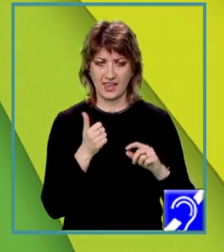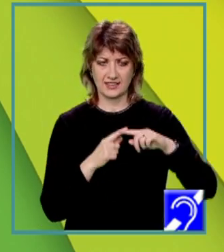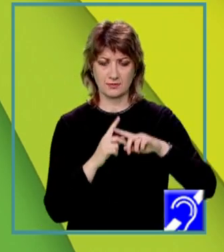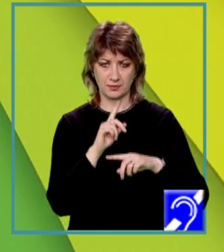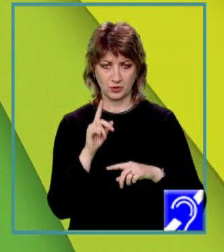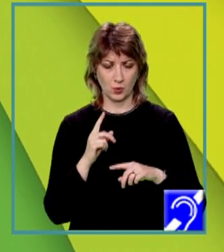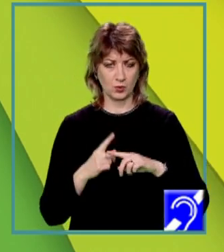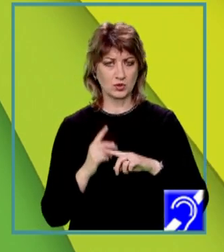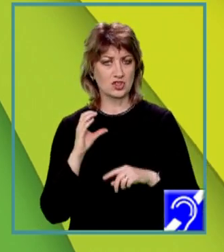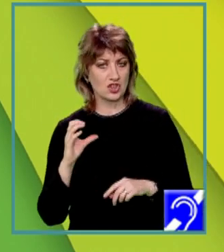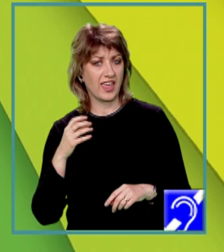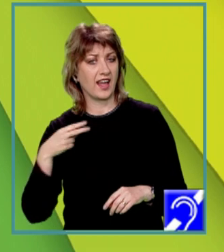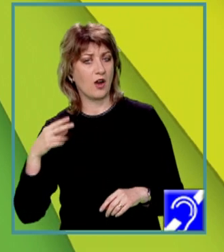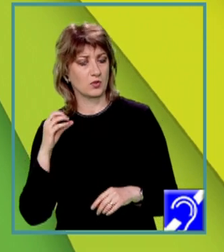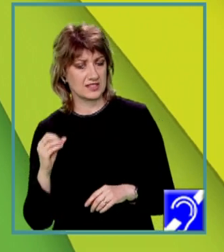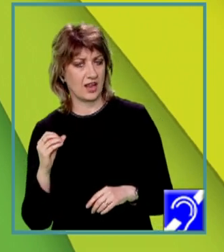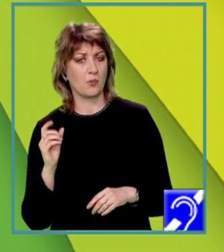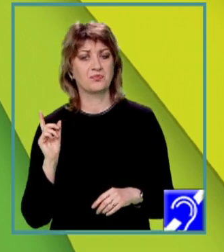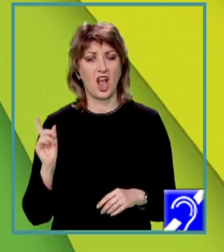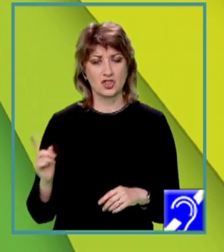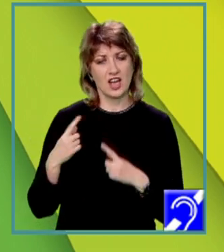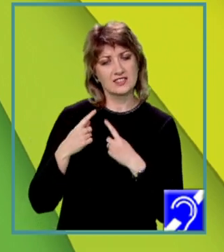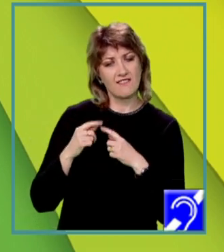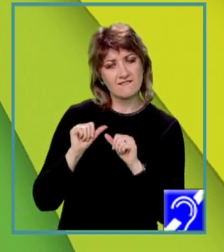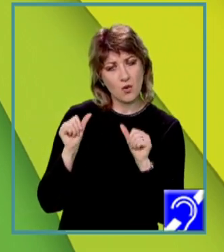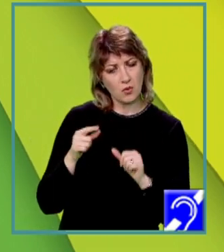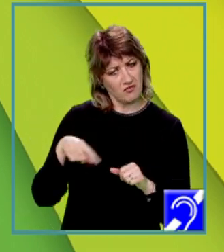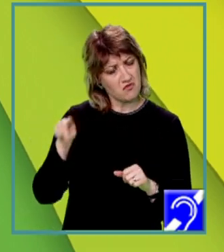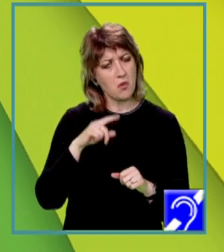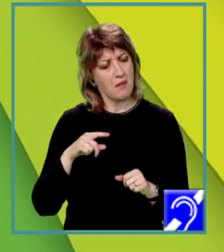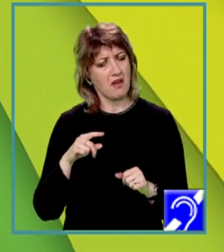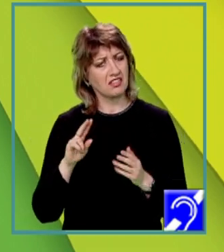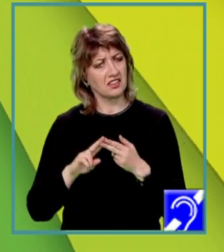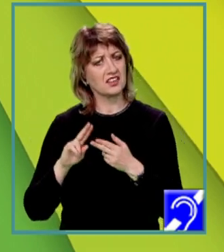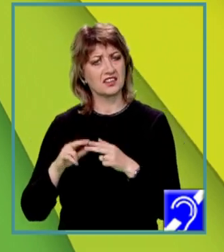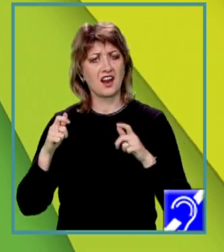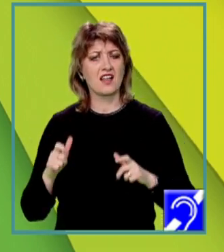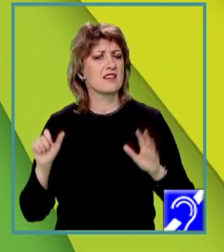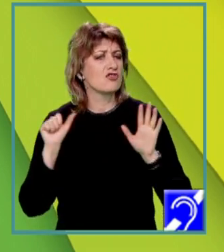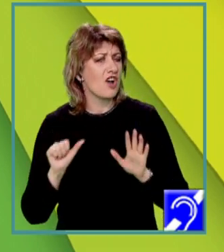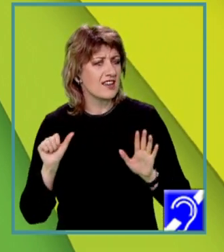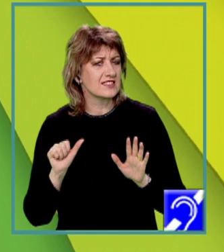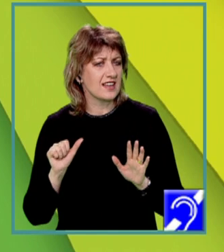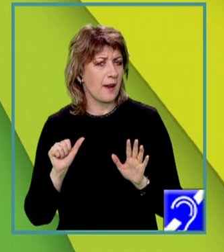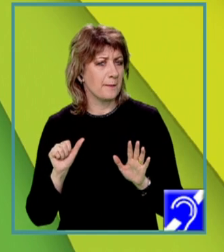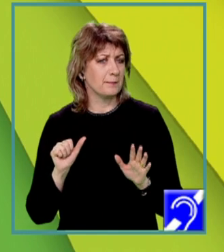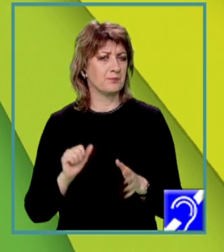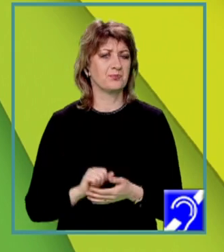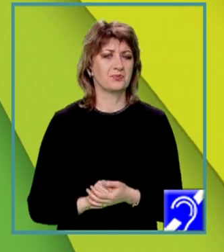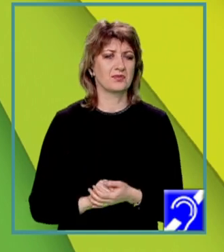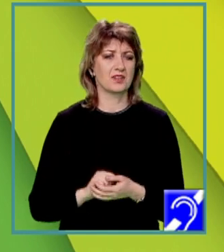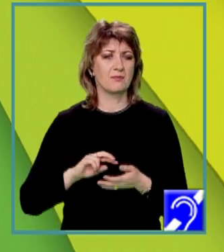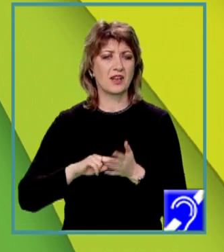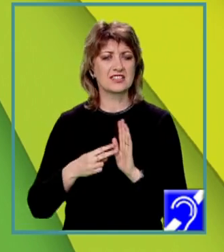c este egal cu zero cu acest tip de veți mai întâlni și în clasa a șaptea în clasa a șaptea Rezolvați în mod direct